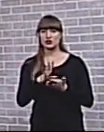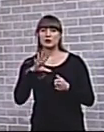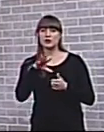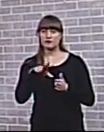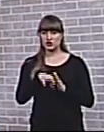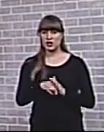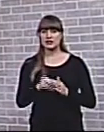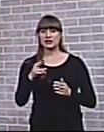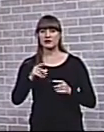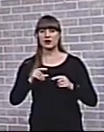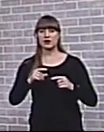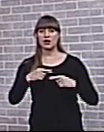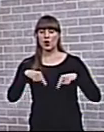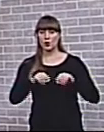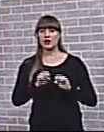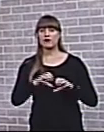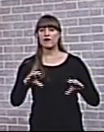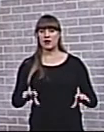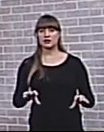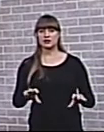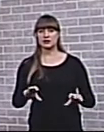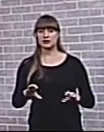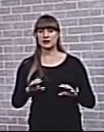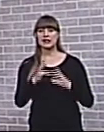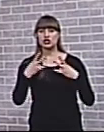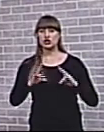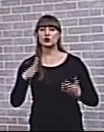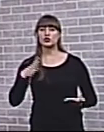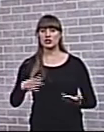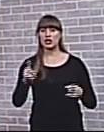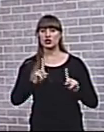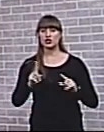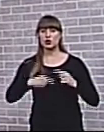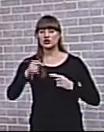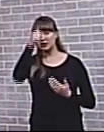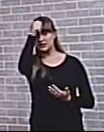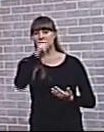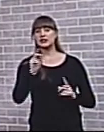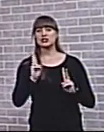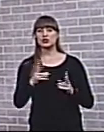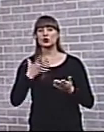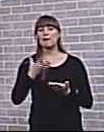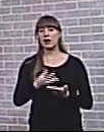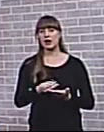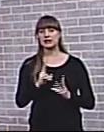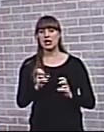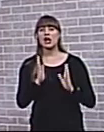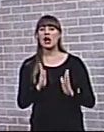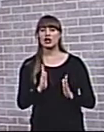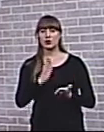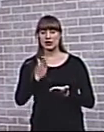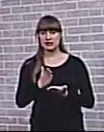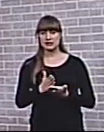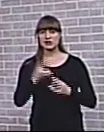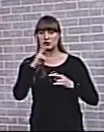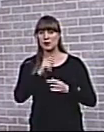вмешательство органов власти. Не нужно ждать, что через месяц кто-то погасит. Как только состоялся